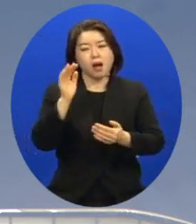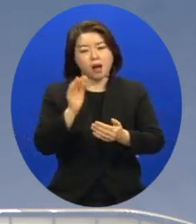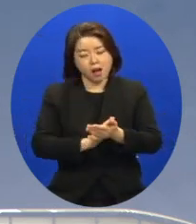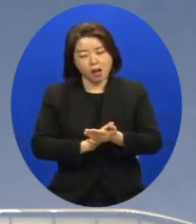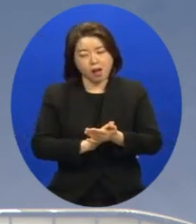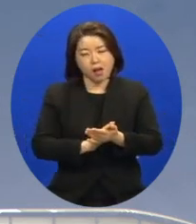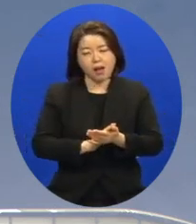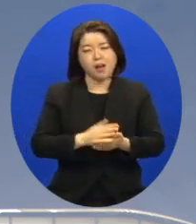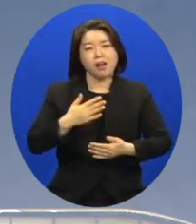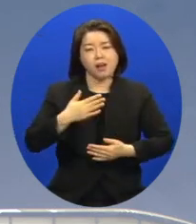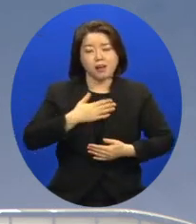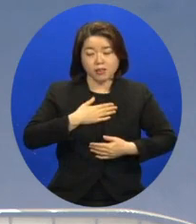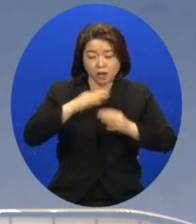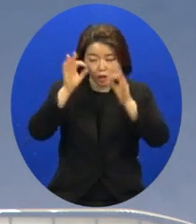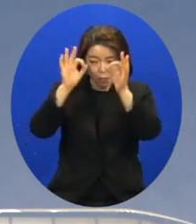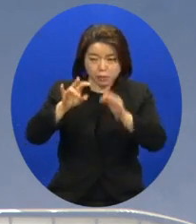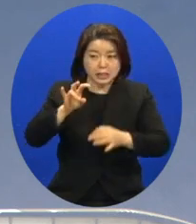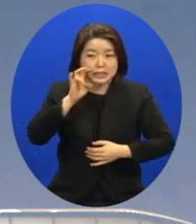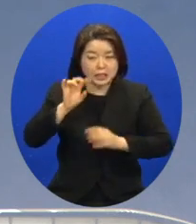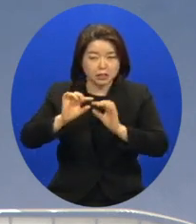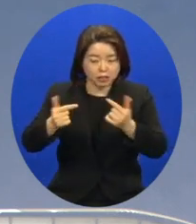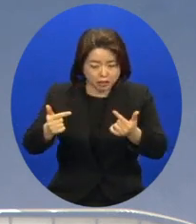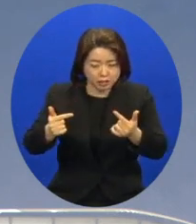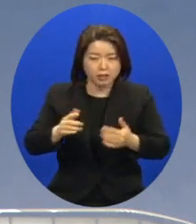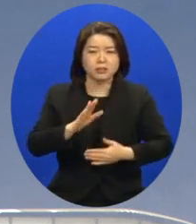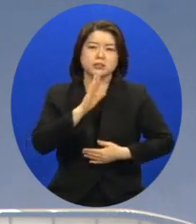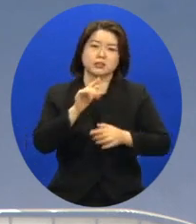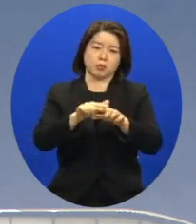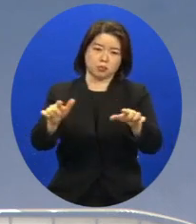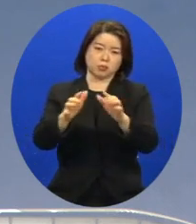창녀가 아니라 사람으로 보였습니다.